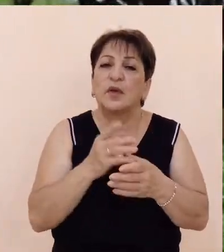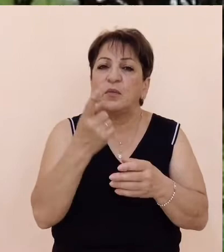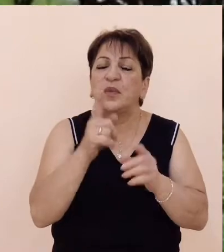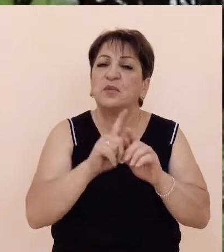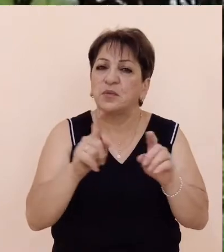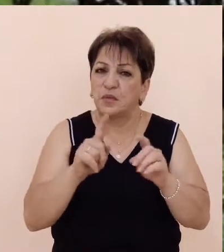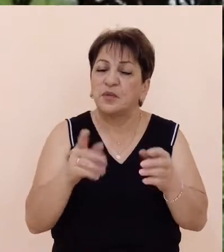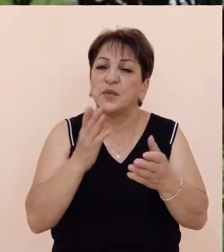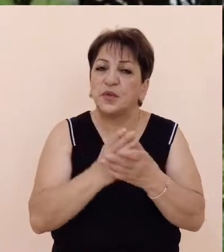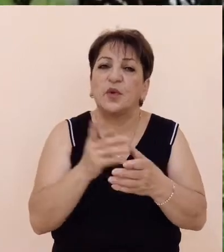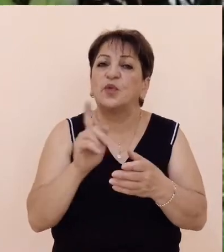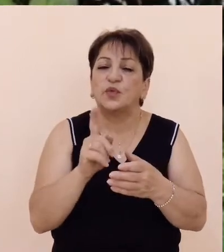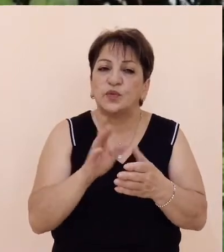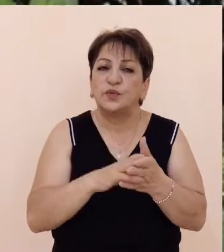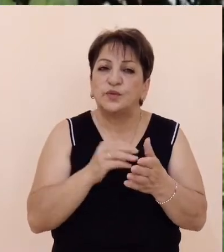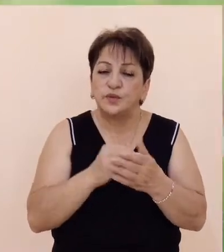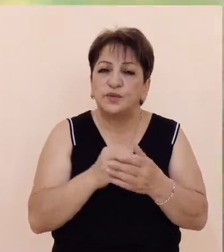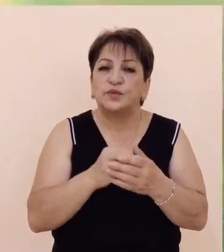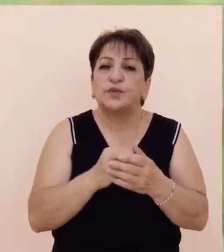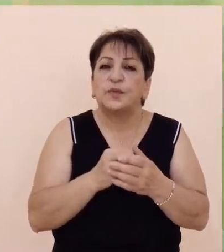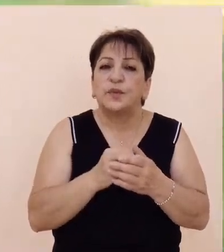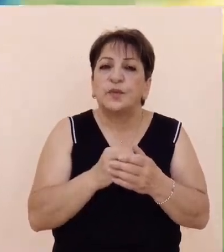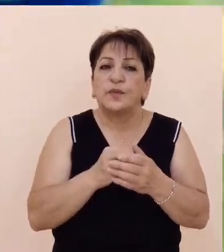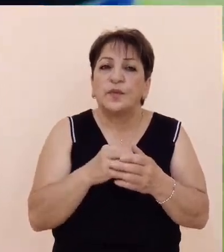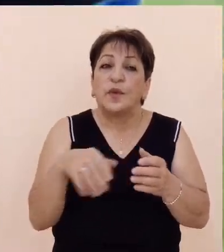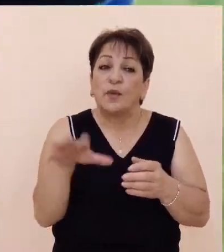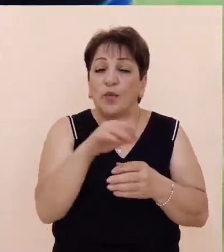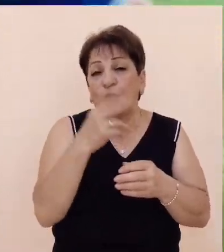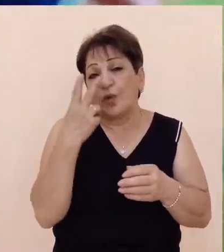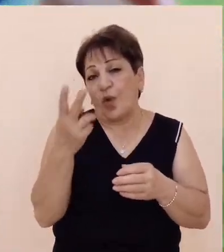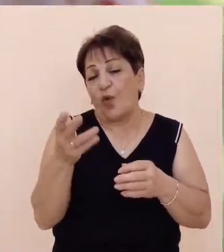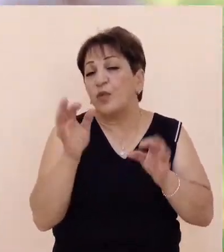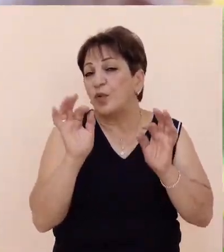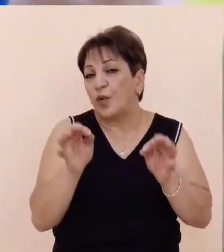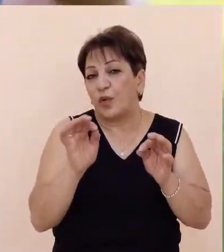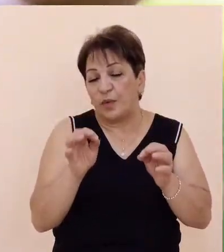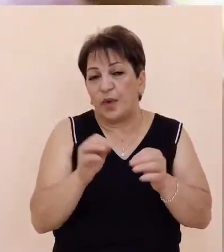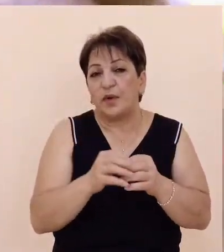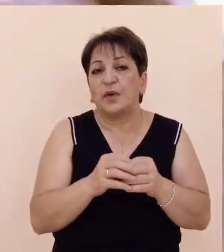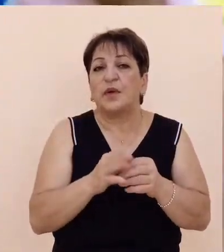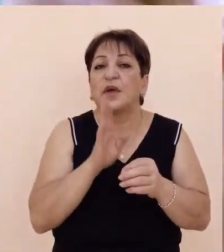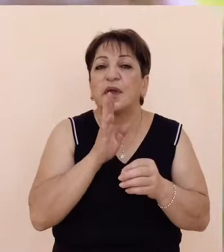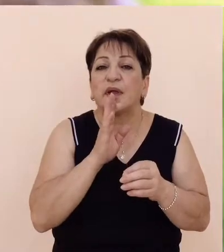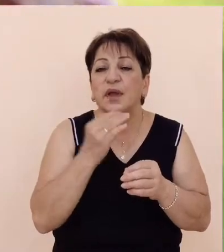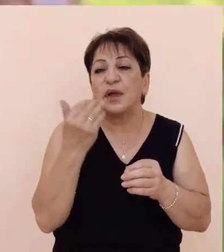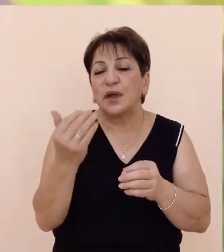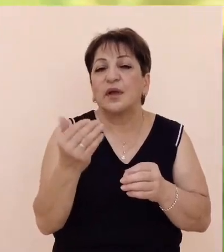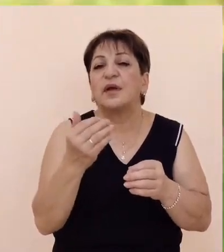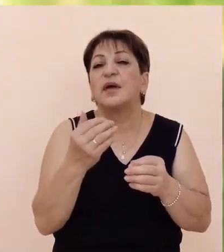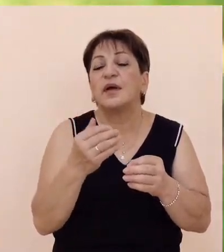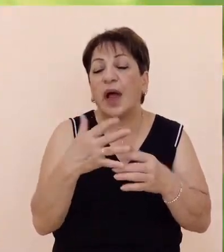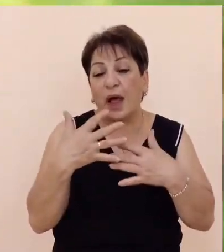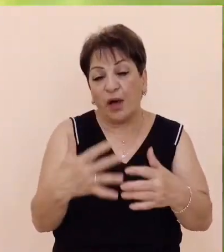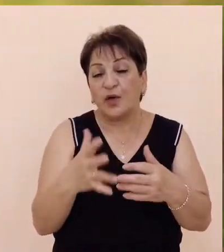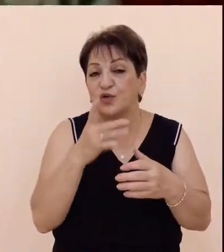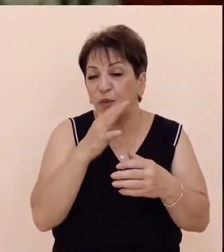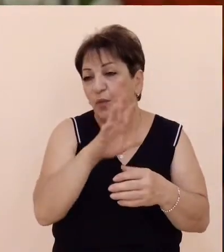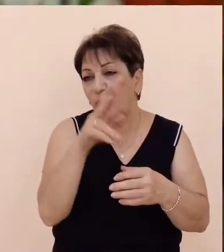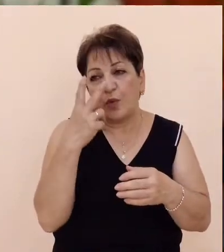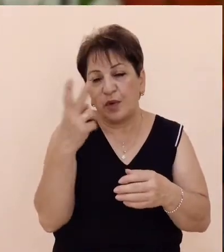քանի օրինակ, որոնց շրջապատում նրողամտությամբ են վերաբերվում, ելնելով կնոջ ոչ սովորական